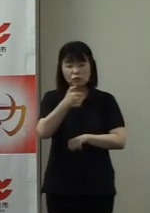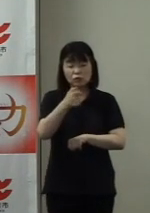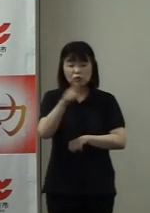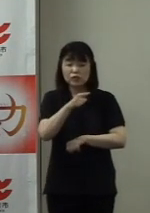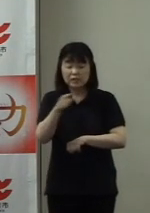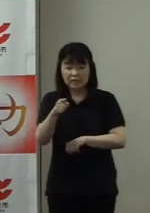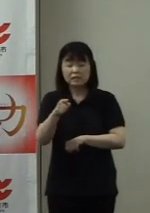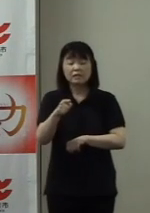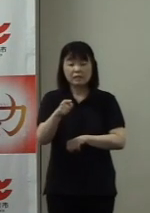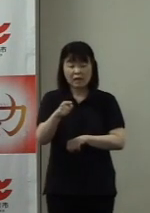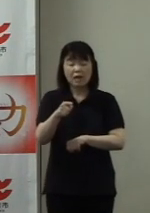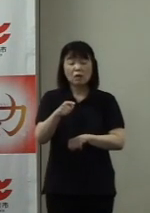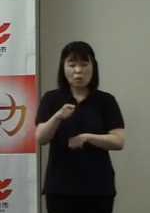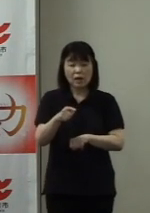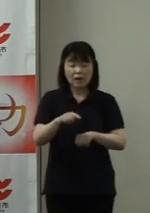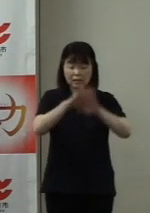して、これが700万円、